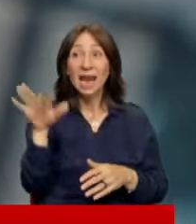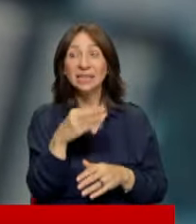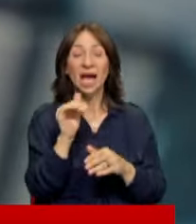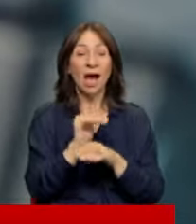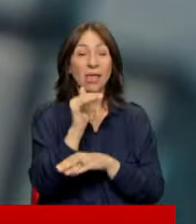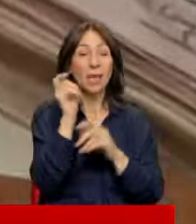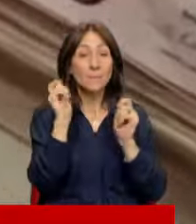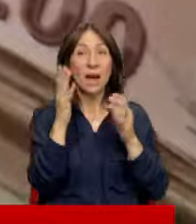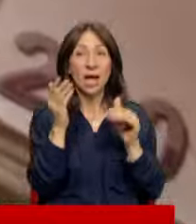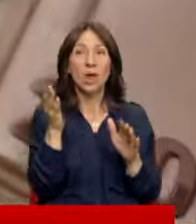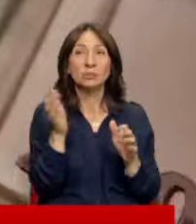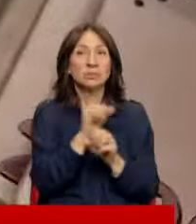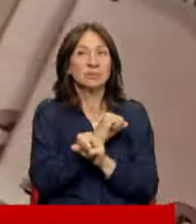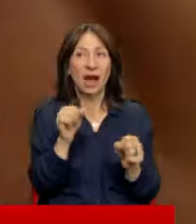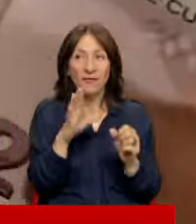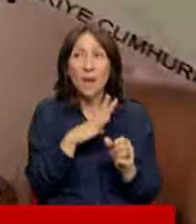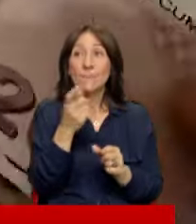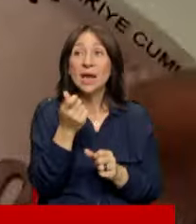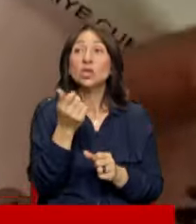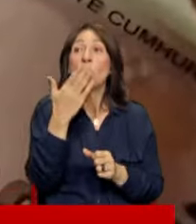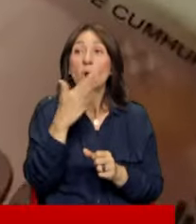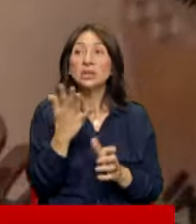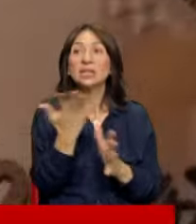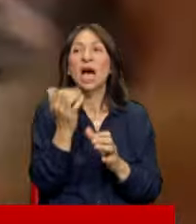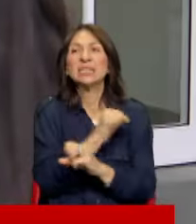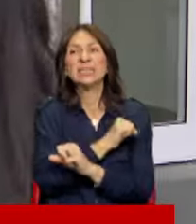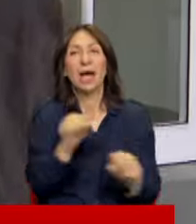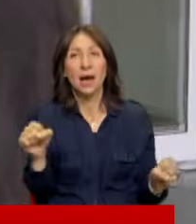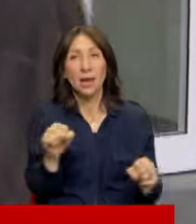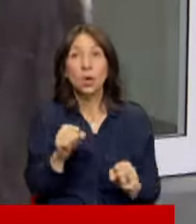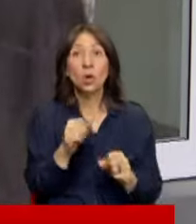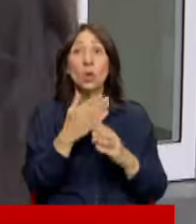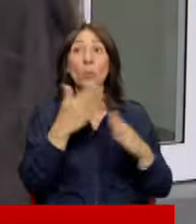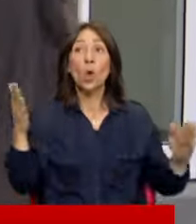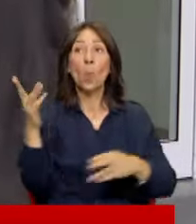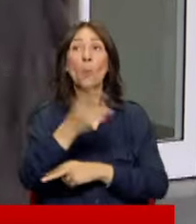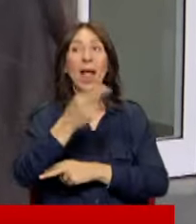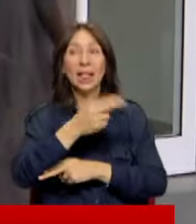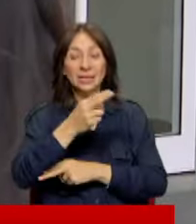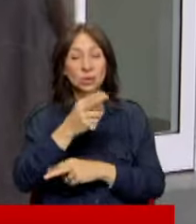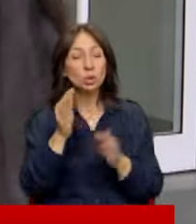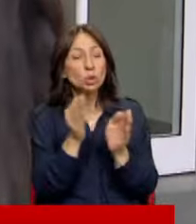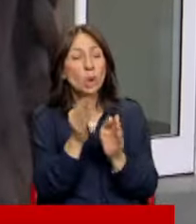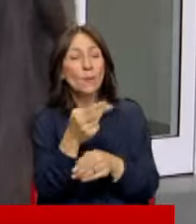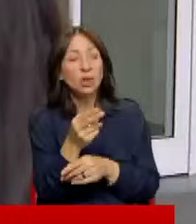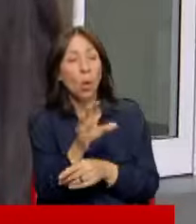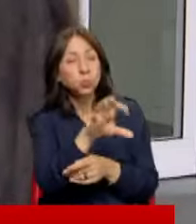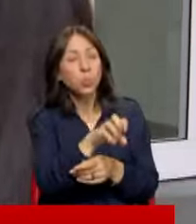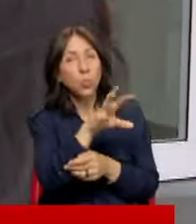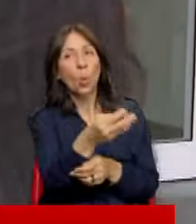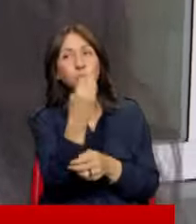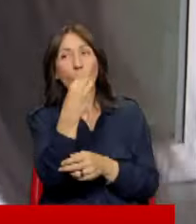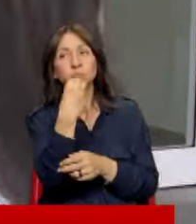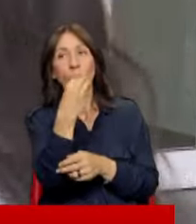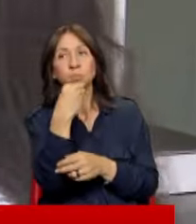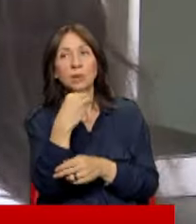hayat pahalılığına yenik düşüyor. Parası olmayan daha da yeniliyor. Büyük balık her şeyi yiyor. Küçük balığı yiyor. Daha da büyüyor. Küçük balık da yok